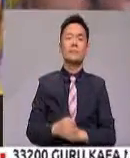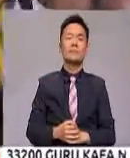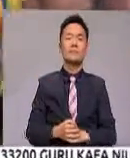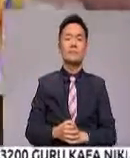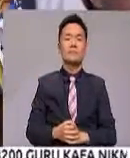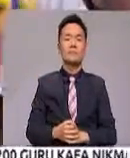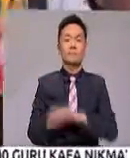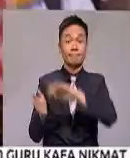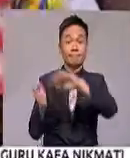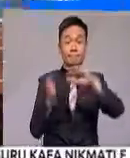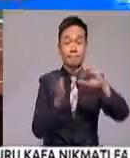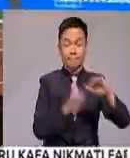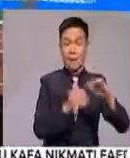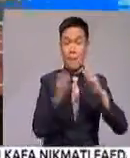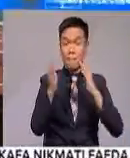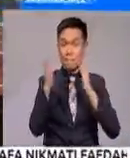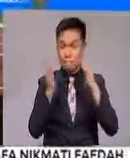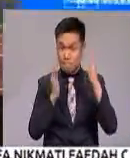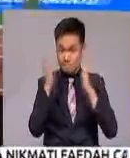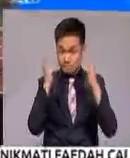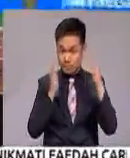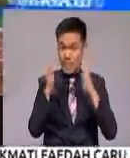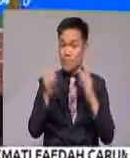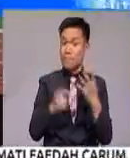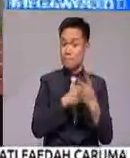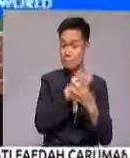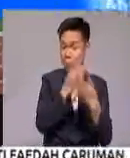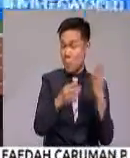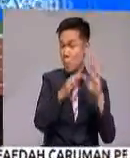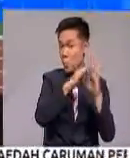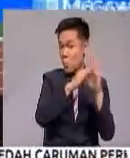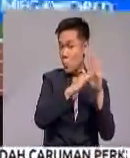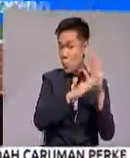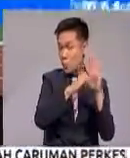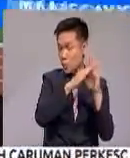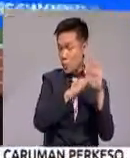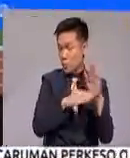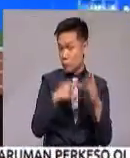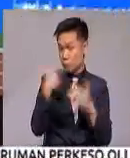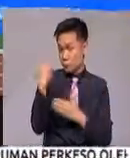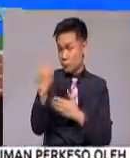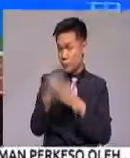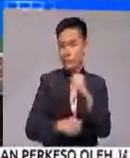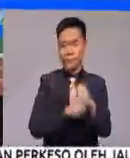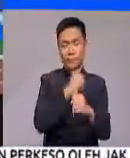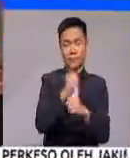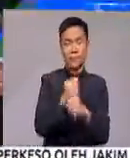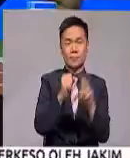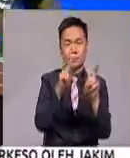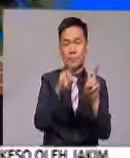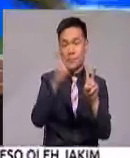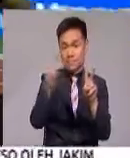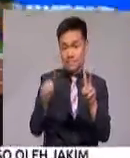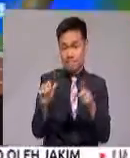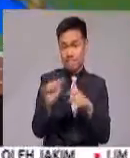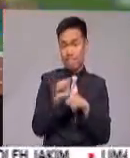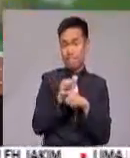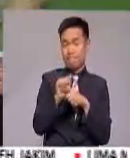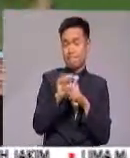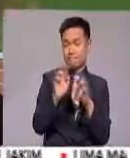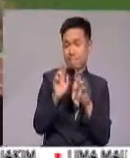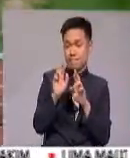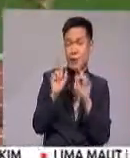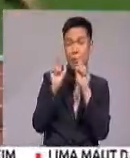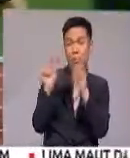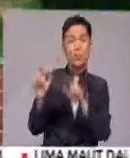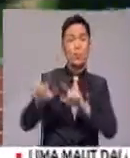Secara keseluruhan, MSM mempunyai 3 program besar utama bagi menghadapi musim 2020, iaitu mempersiapkan atlet senior untuk ke Olimpik